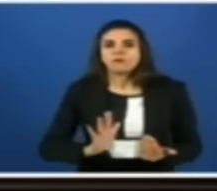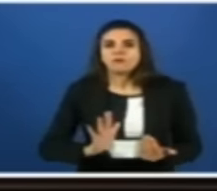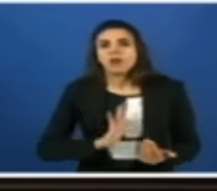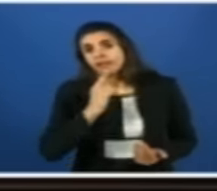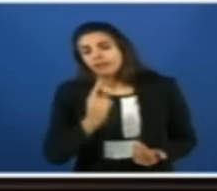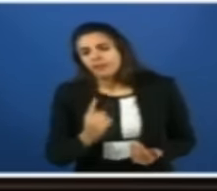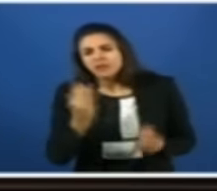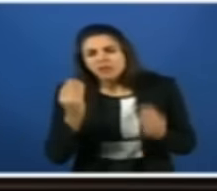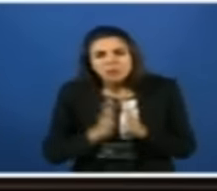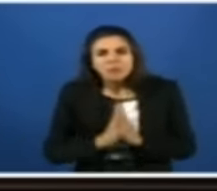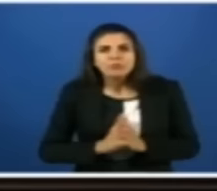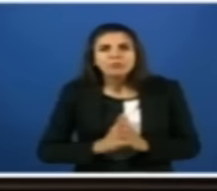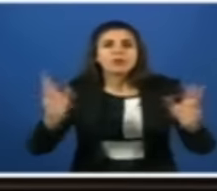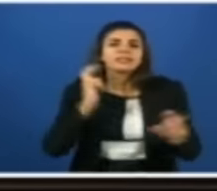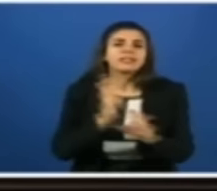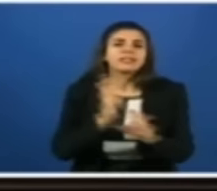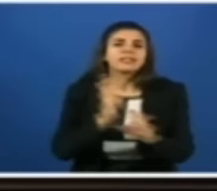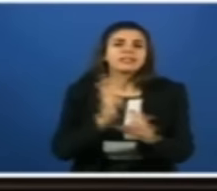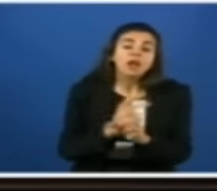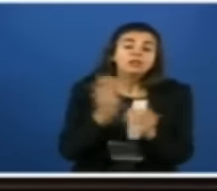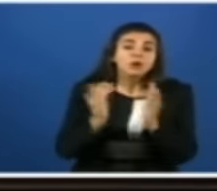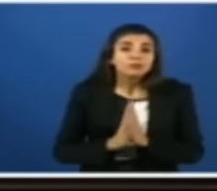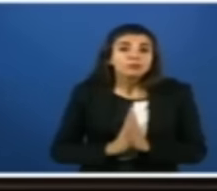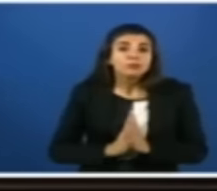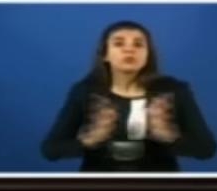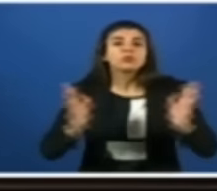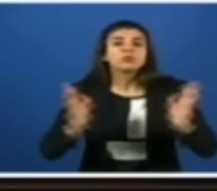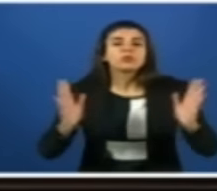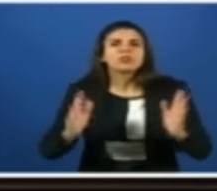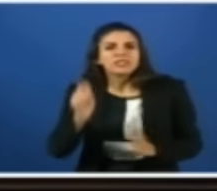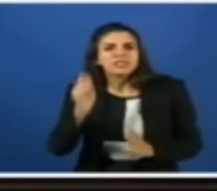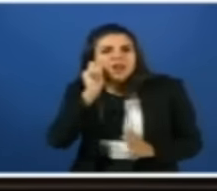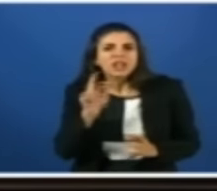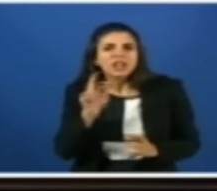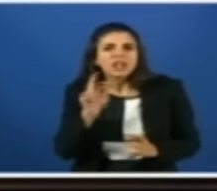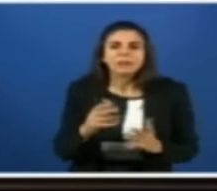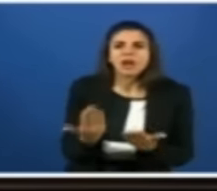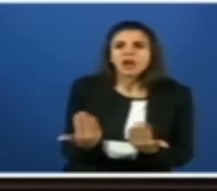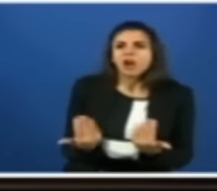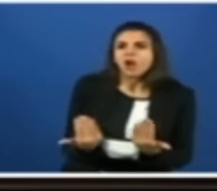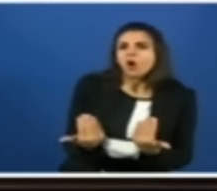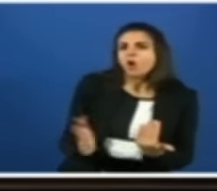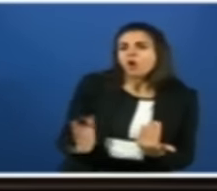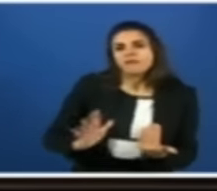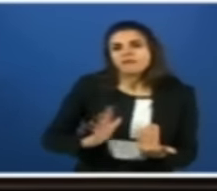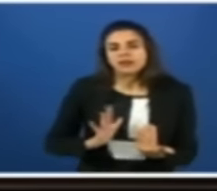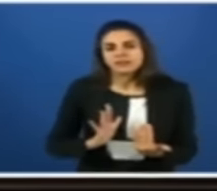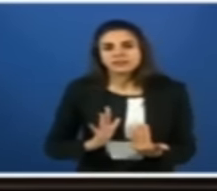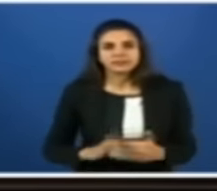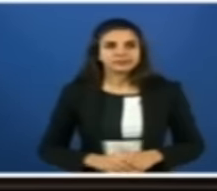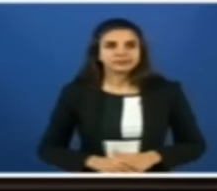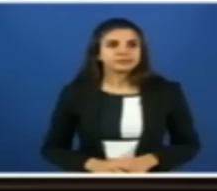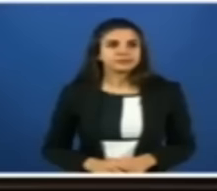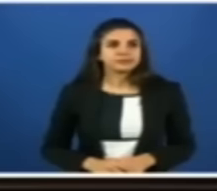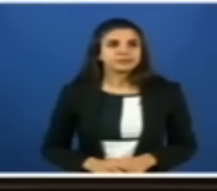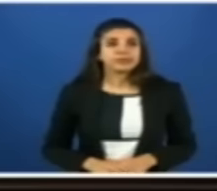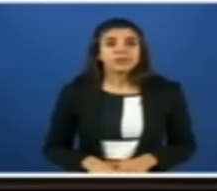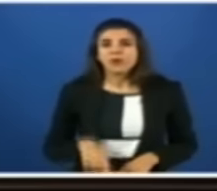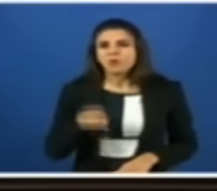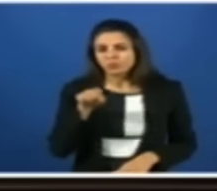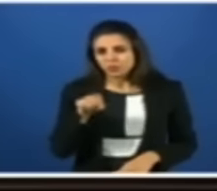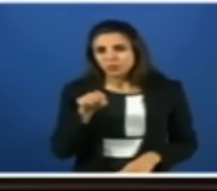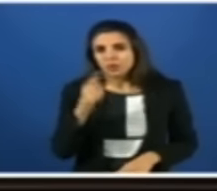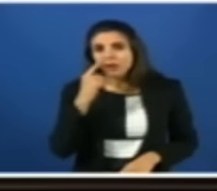Daha büyük tehditler, daha büyük tehlikeler kaçınılmaz hale gelir. Bu